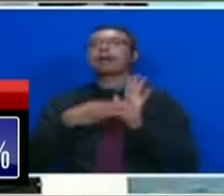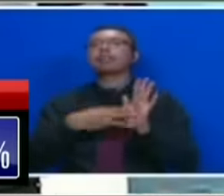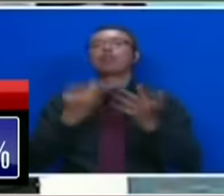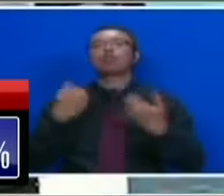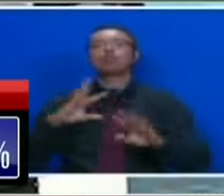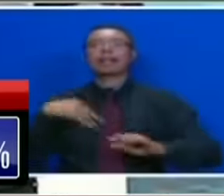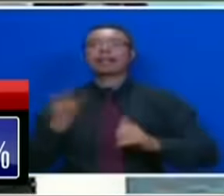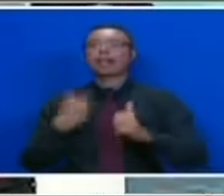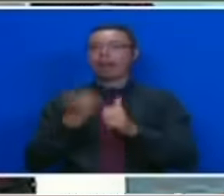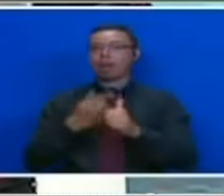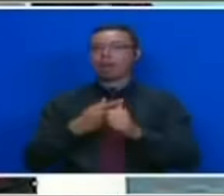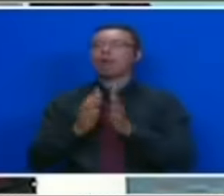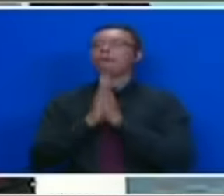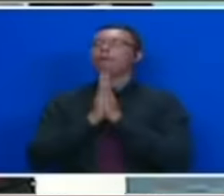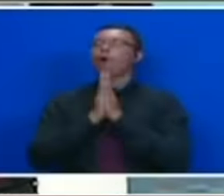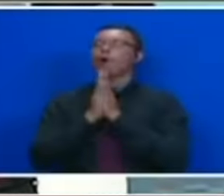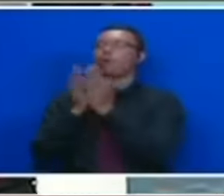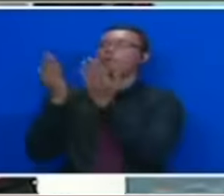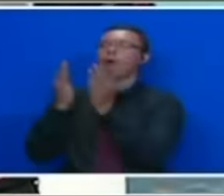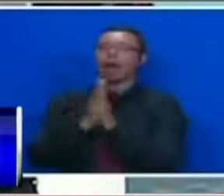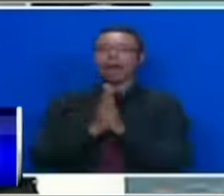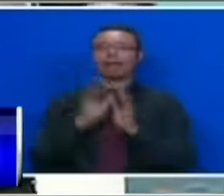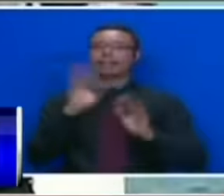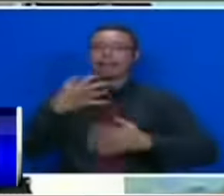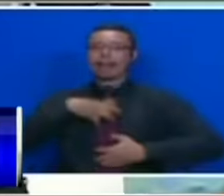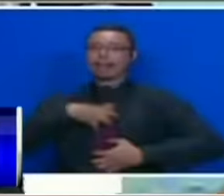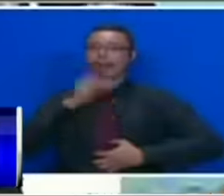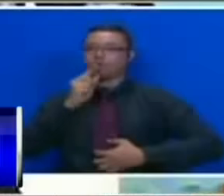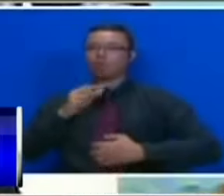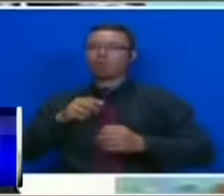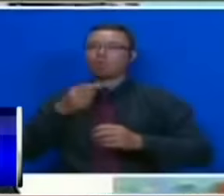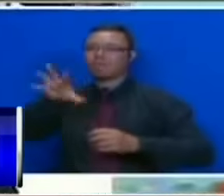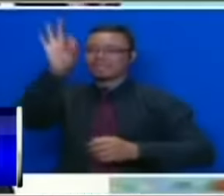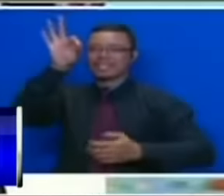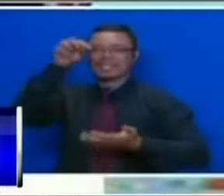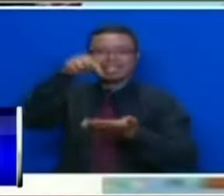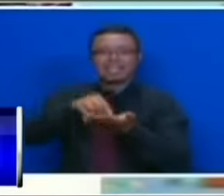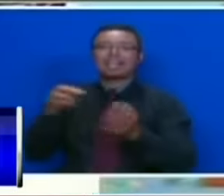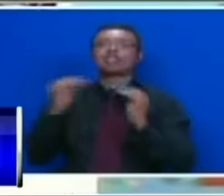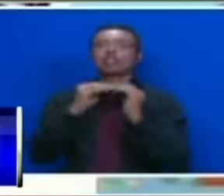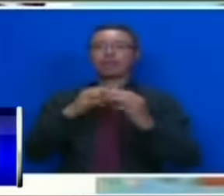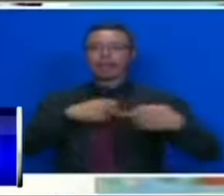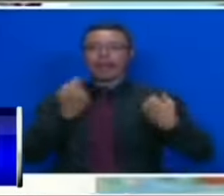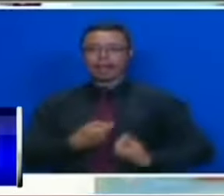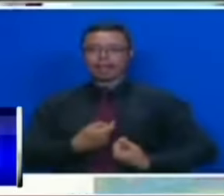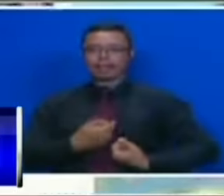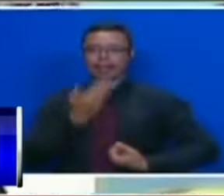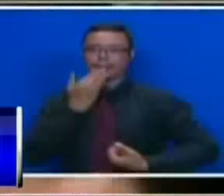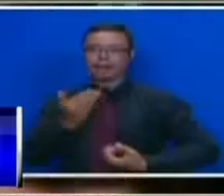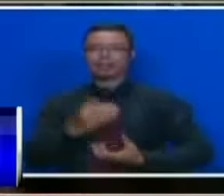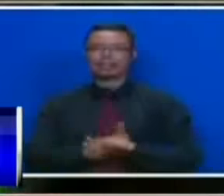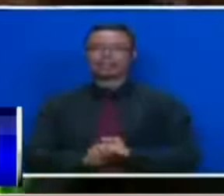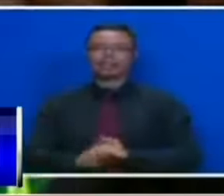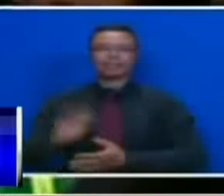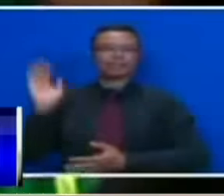kami awali. Mohon doa restu dan jangan takut untuk menentukan pilihan sesuai dengan hati nurani. Waktu habis, Paslon